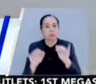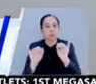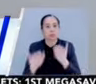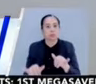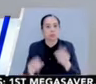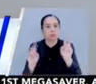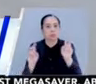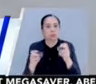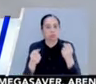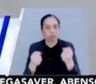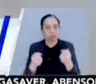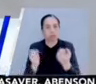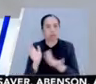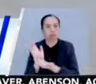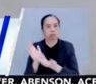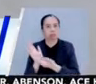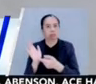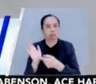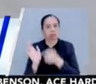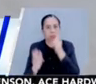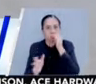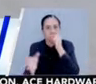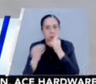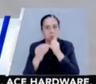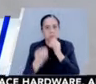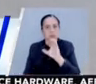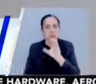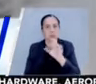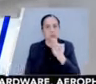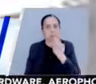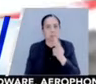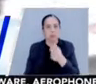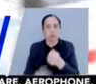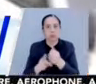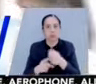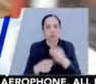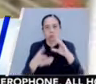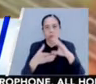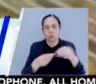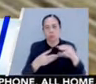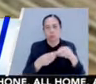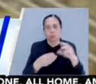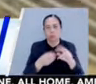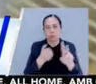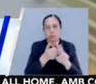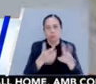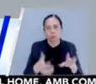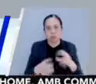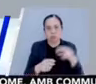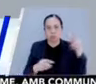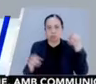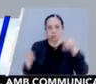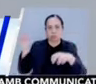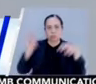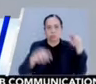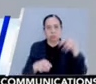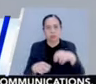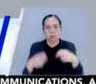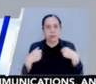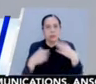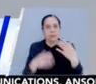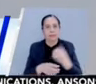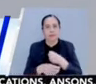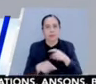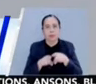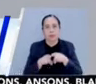malakas na ebidensya ang kuha ng CCTV at mismong mga salaysay ng biktima at nakasaksi. May na-recover din sa crime